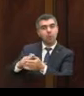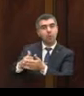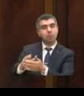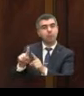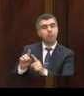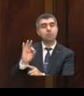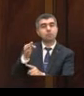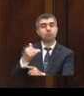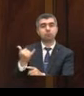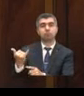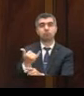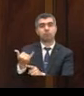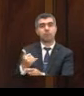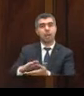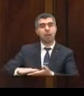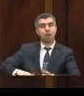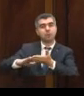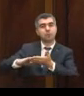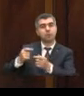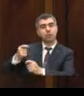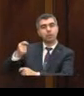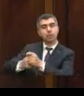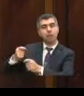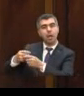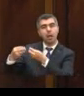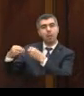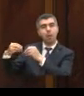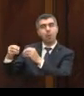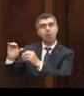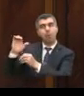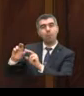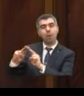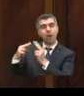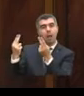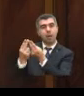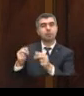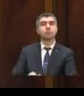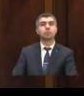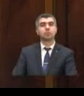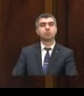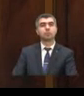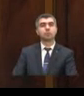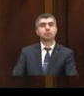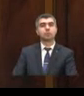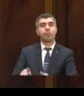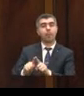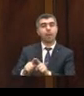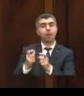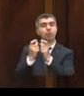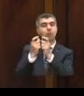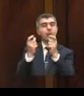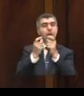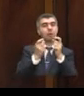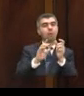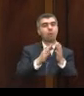الحفاظ على أساس تجارتنا وصناعتنا ودفعه معاملنا إلى التكيف